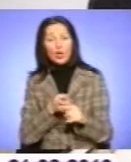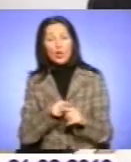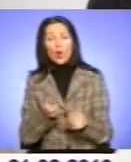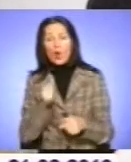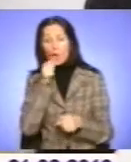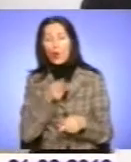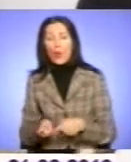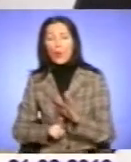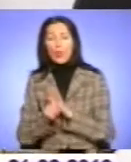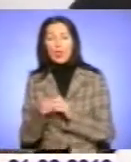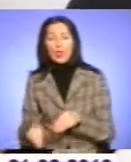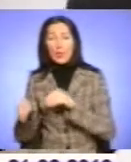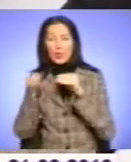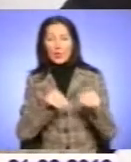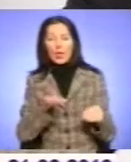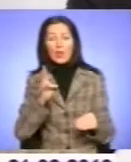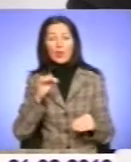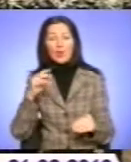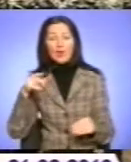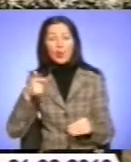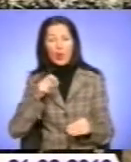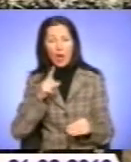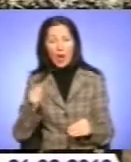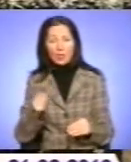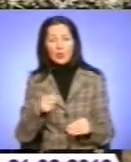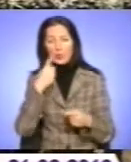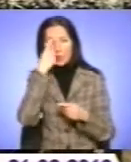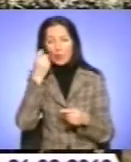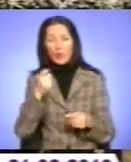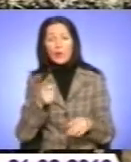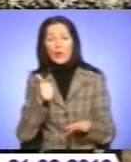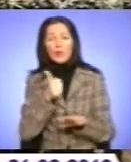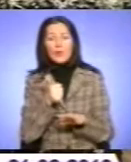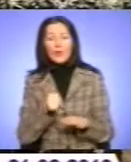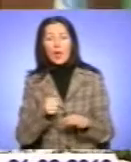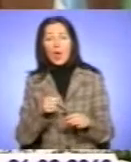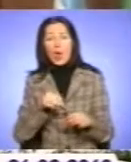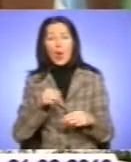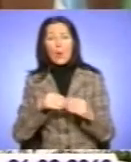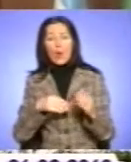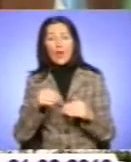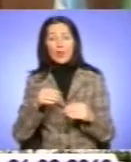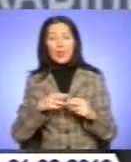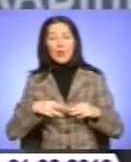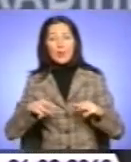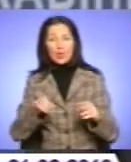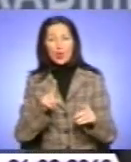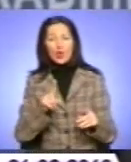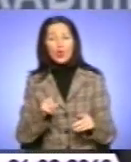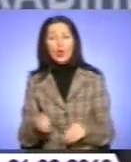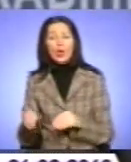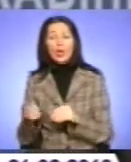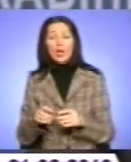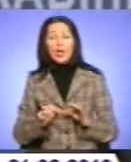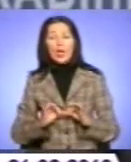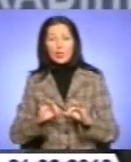10 мільярдів кубометрів, повідомив профільний міністр Едуард Ставицький. Щодо транзиту домовлятимуться з російськими партнерами. Ми будемо вести переговори